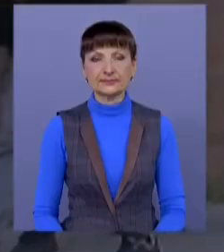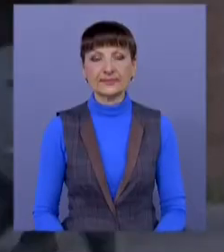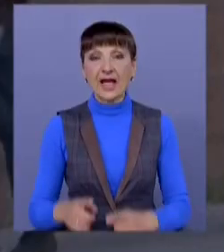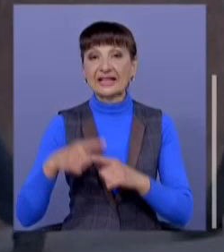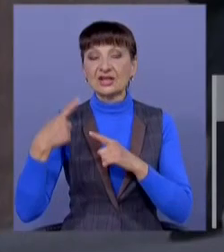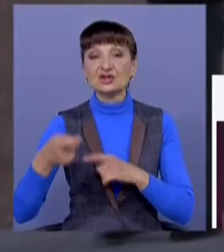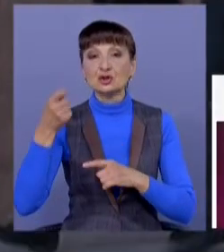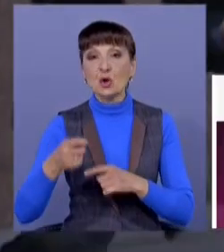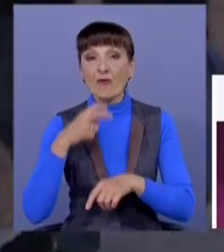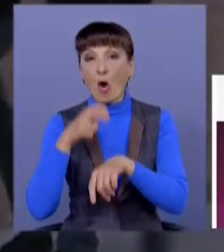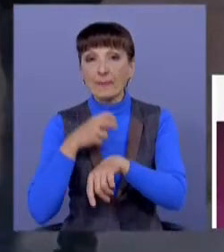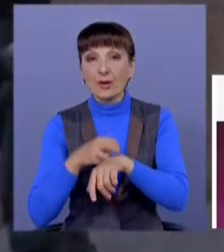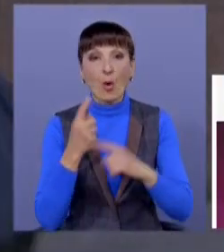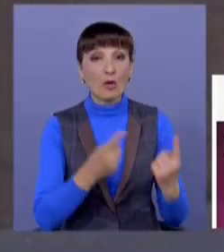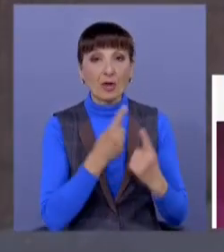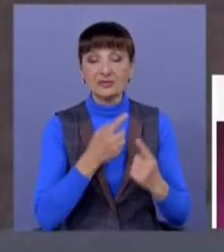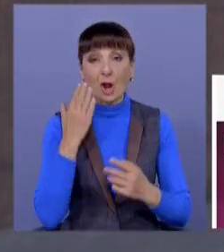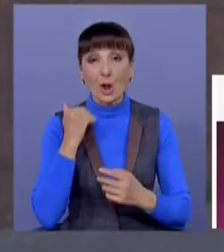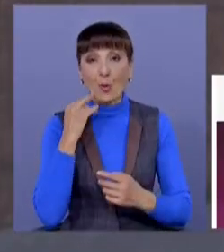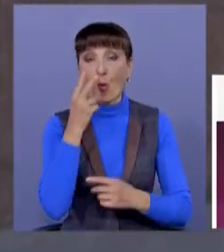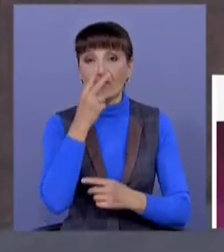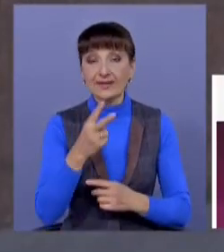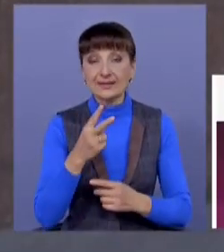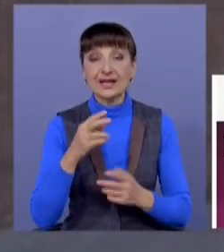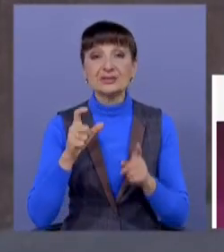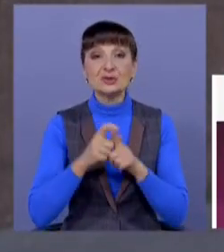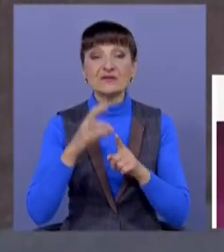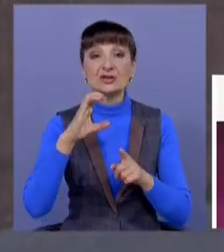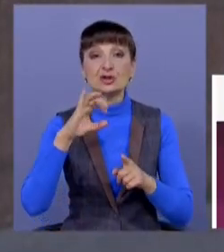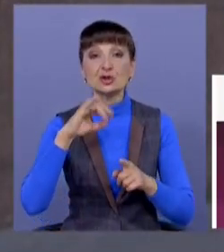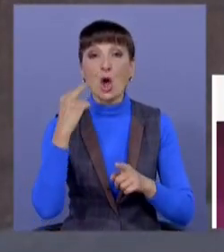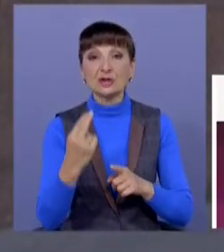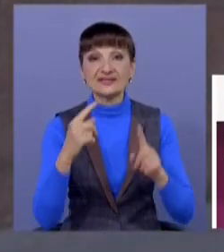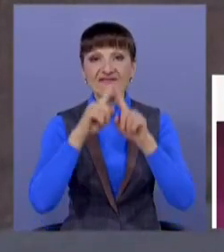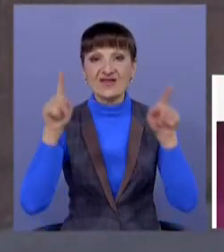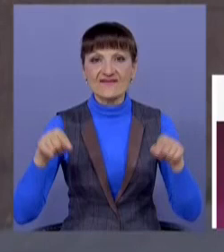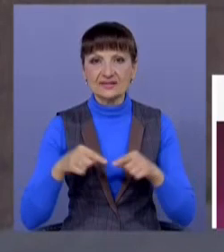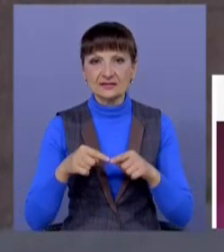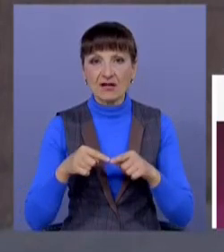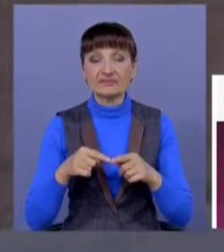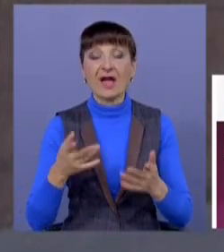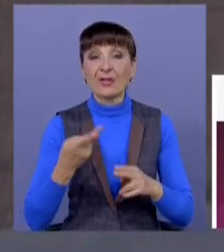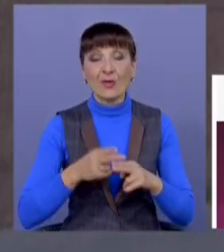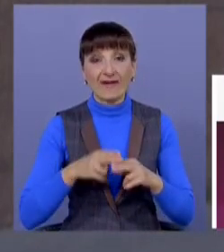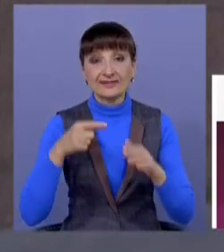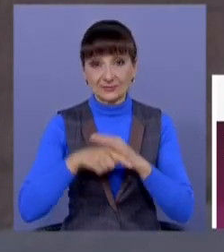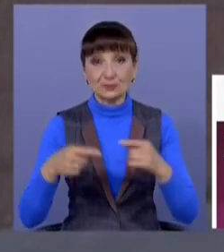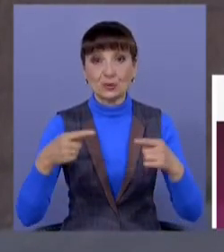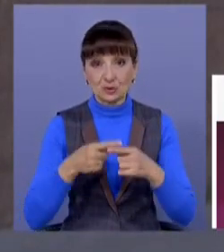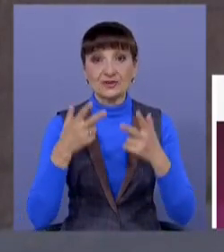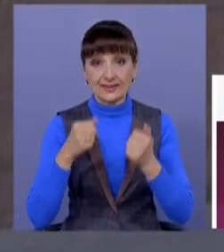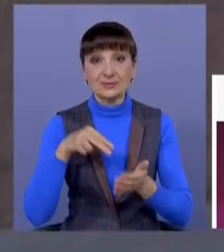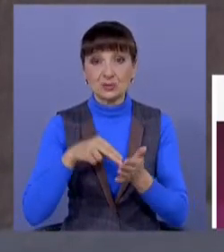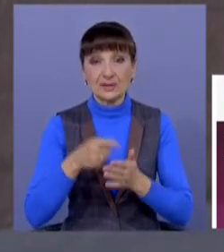Отличить дешевую аптеку от обычной довольно легко. Достаточно увидеть слово «социальное» на громких вывесках или баннерах. Но это еще не означает, что цены